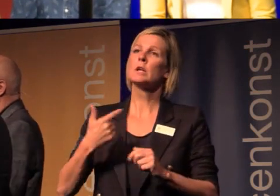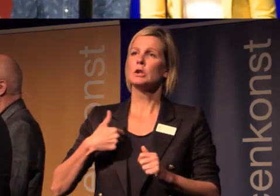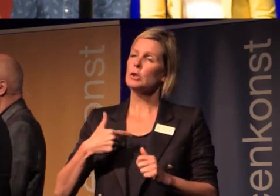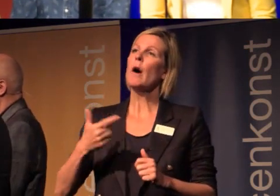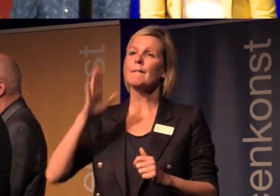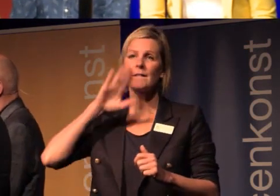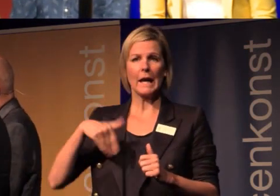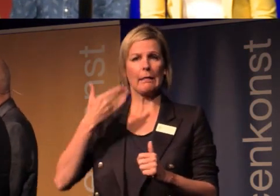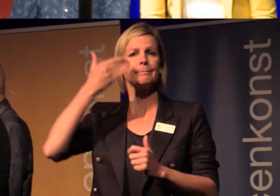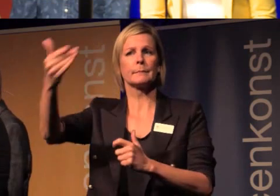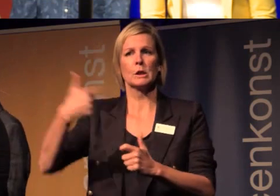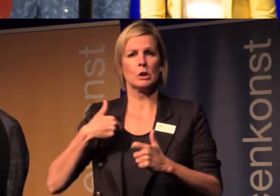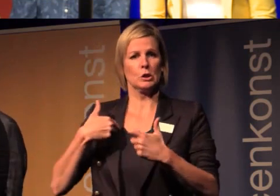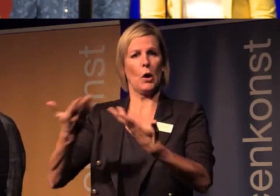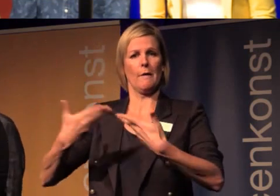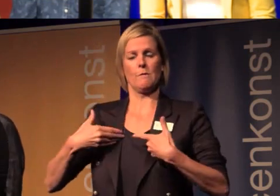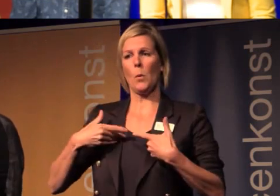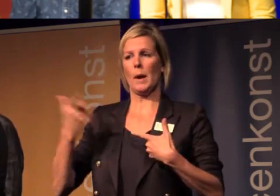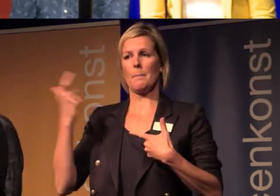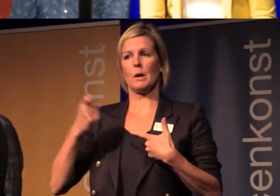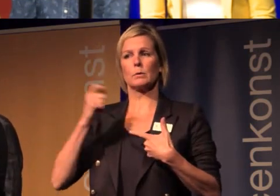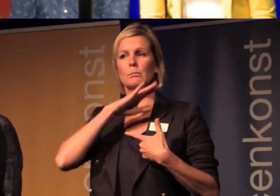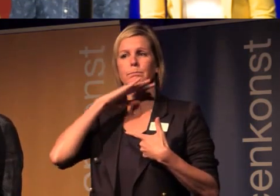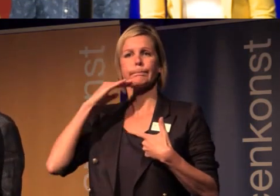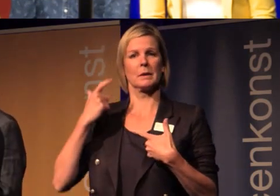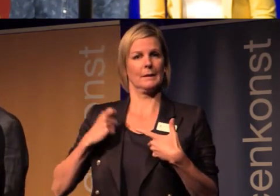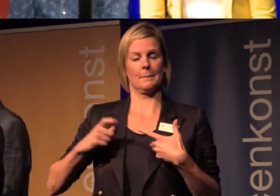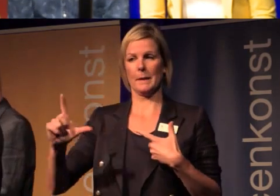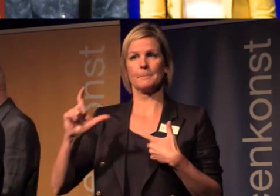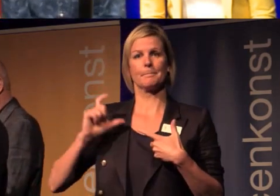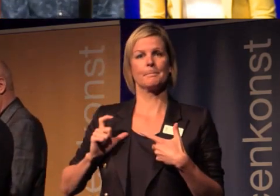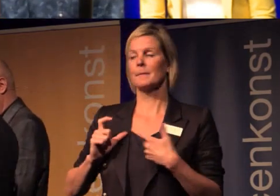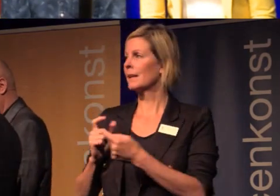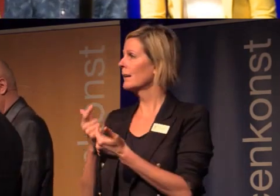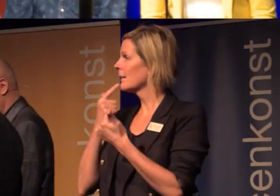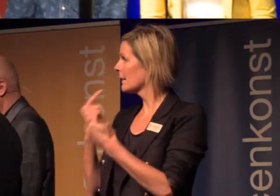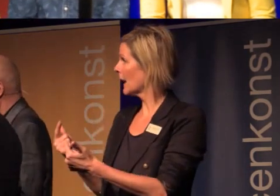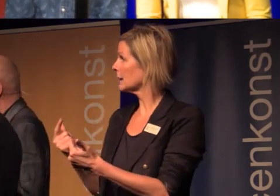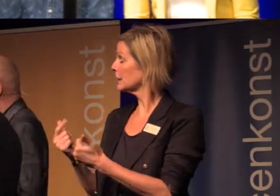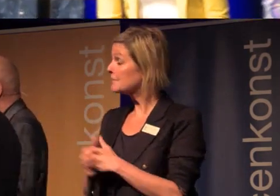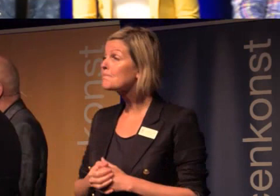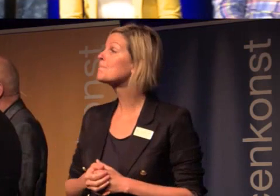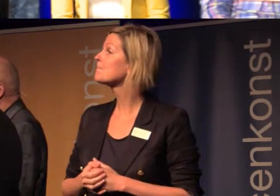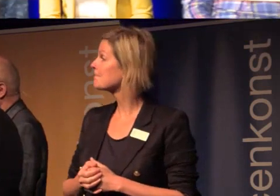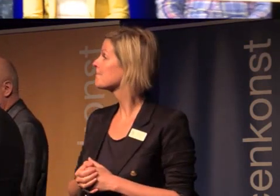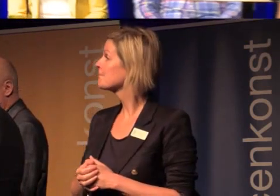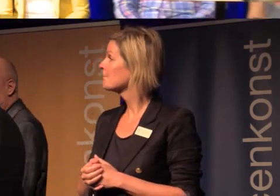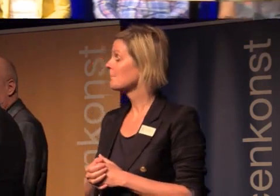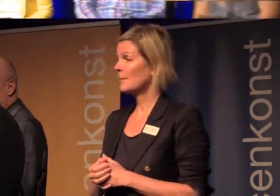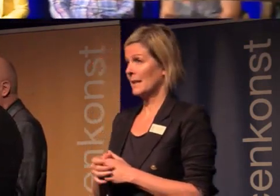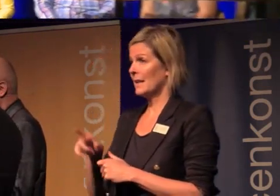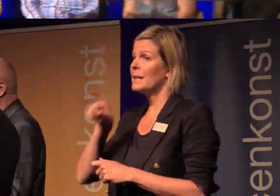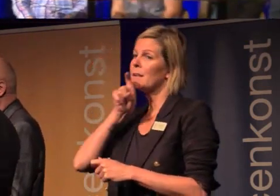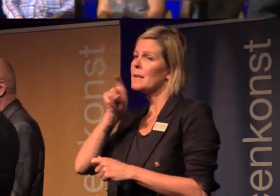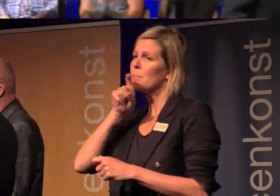ha en pension som är tillräckligt hög till exempel. Tack så mycket. Det är ingen mer, som sagt,